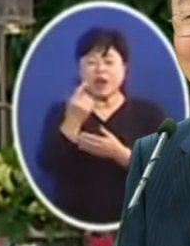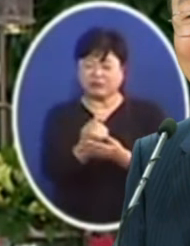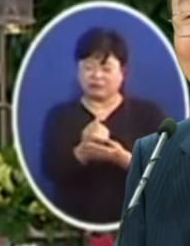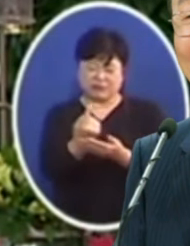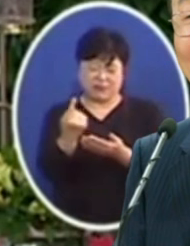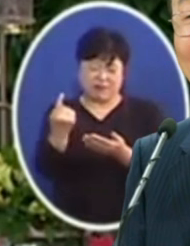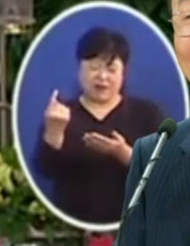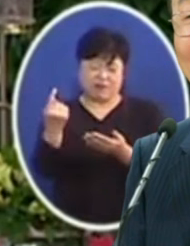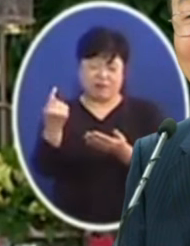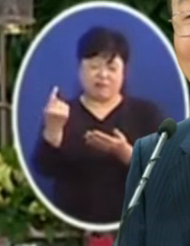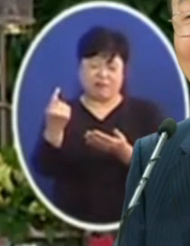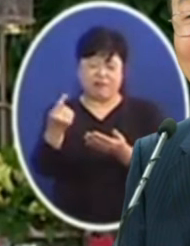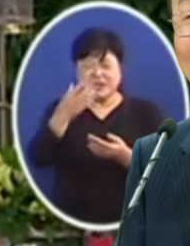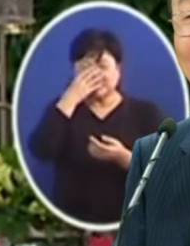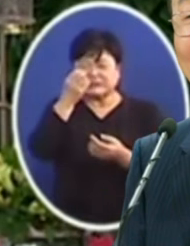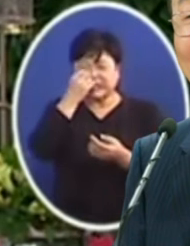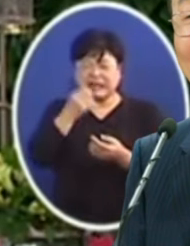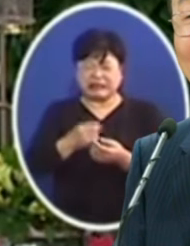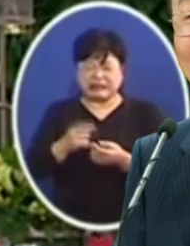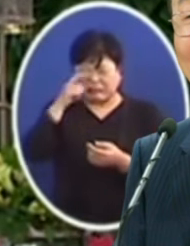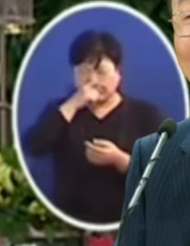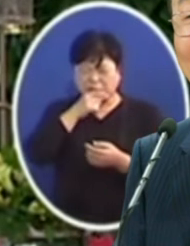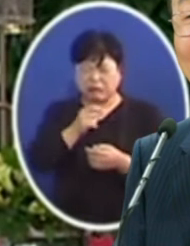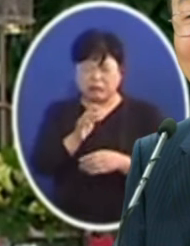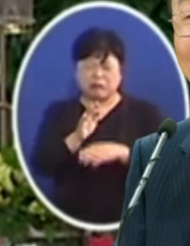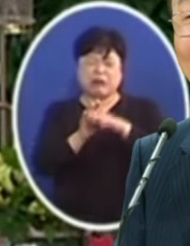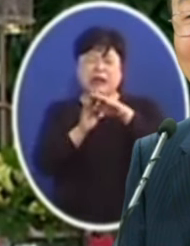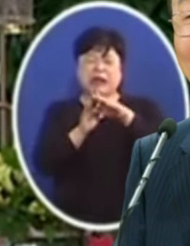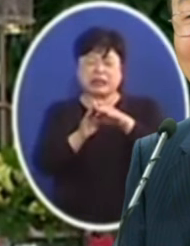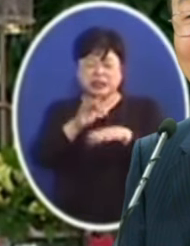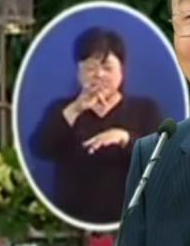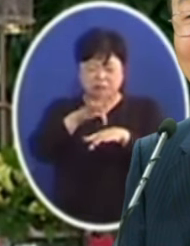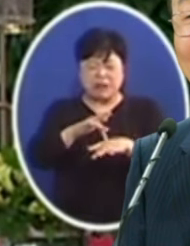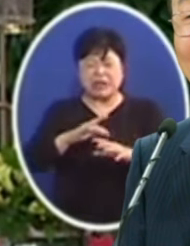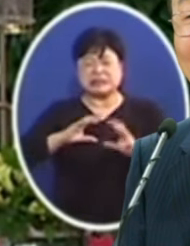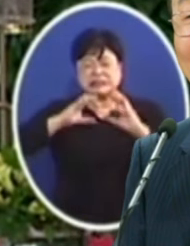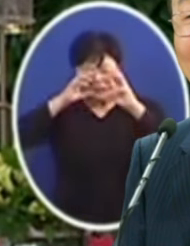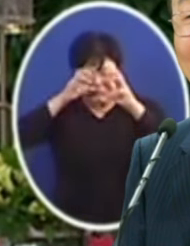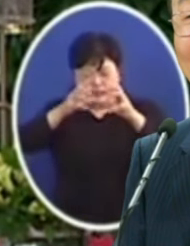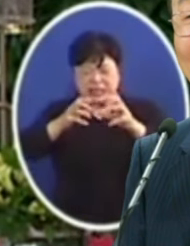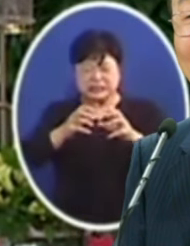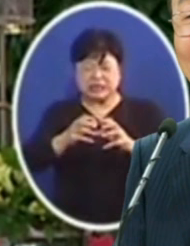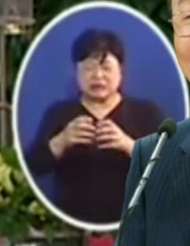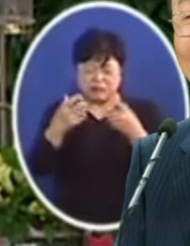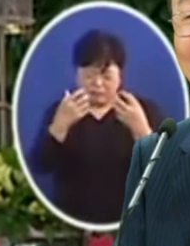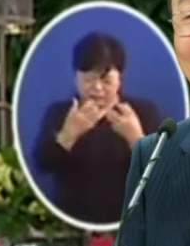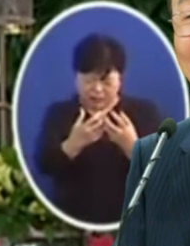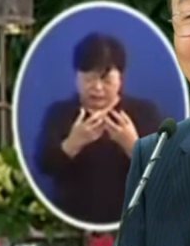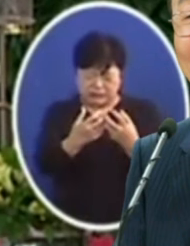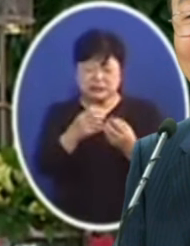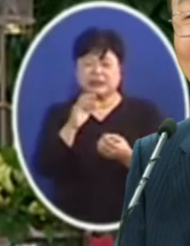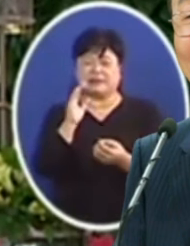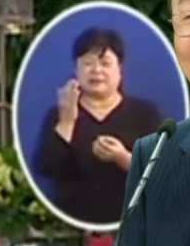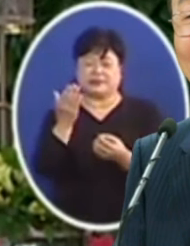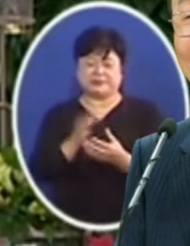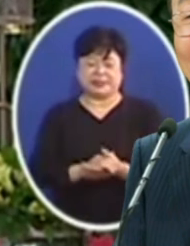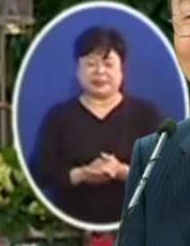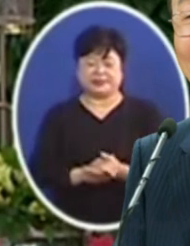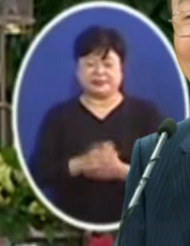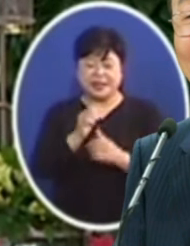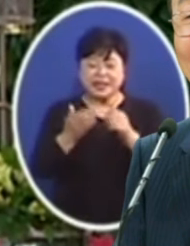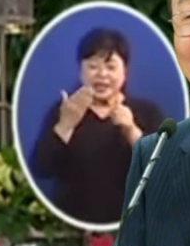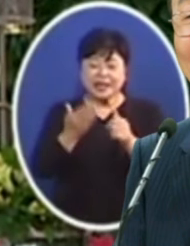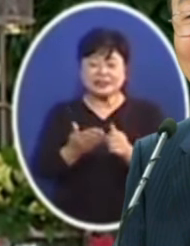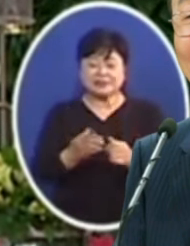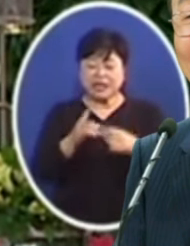떠나시고 쓰레기로 꽉 들어찼습니다. 마귀와 세속으로 인간 속에 꽉 들어찬 것입니다.